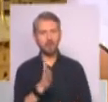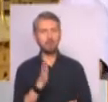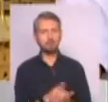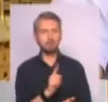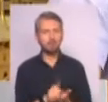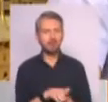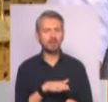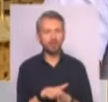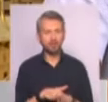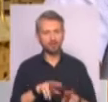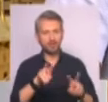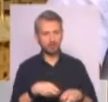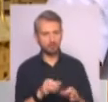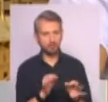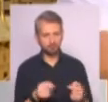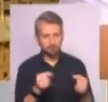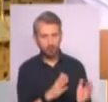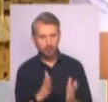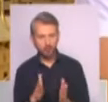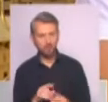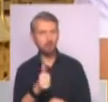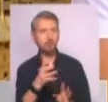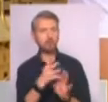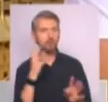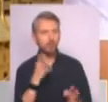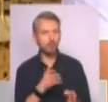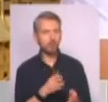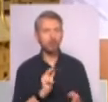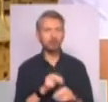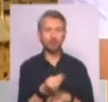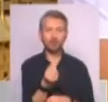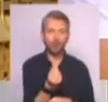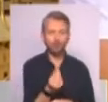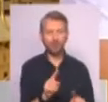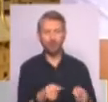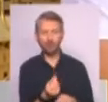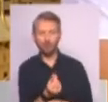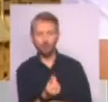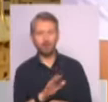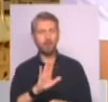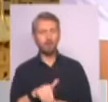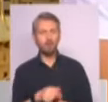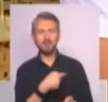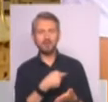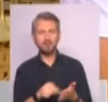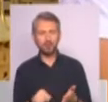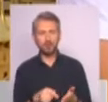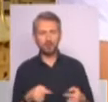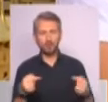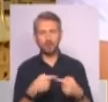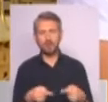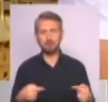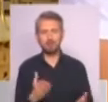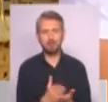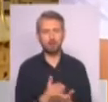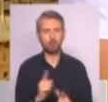здійснювати певним чином стягнення. В першу чергу здійснюється шляхом коштів, арешт, потім списується відповідне майно, яке знаходиться